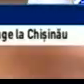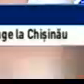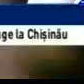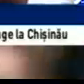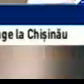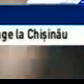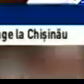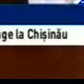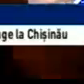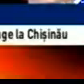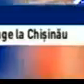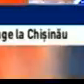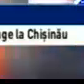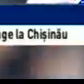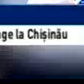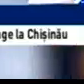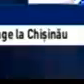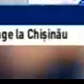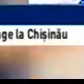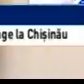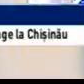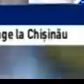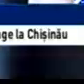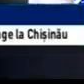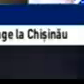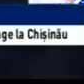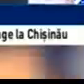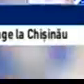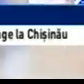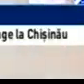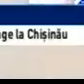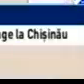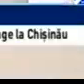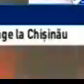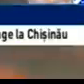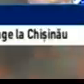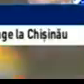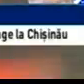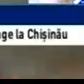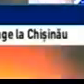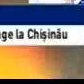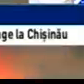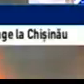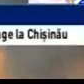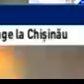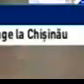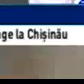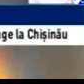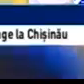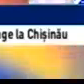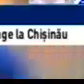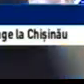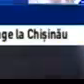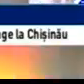Unirii, care totdeauna sunt cu gândul la Unirii, totdeauna am fost pentru Unirii, să știm